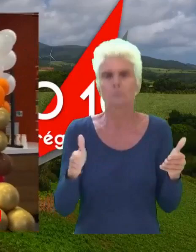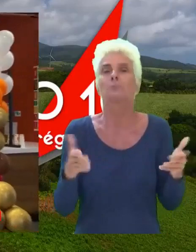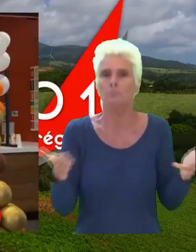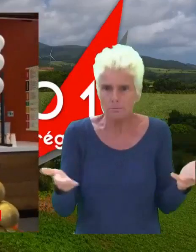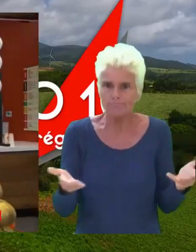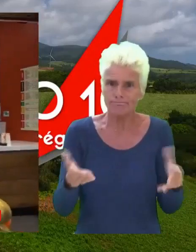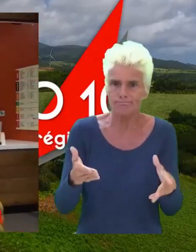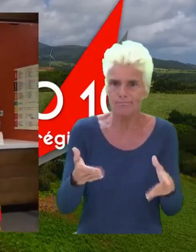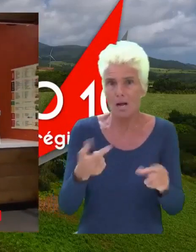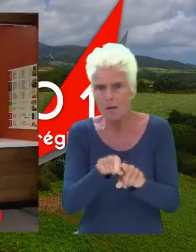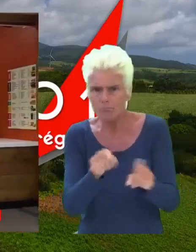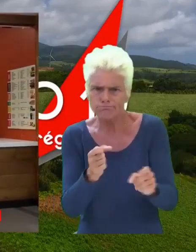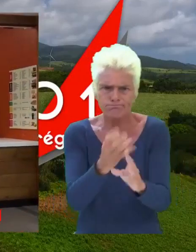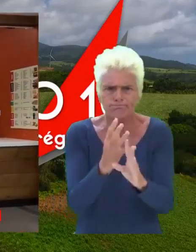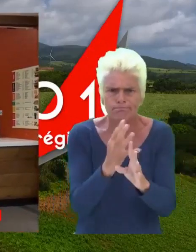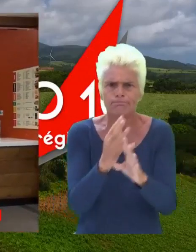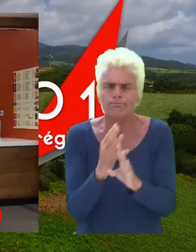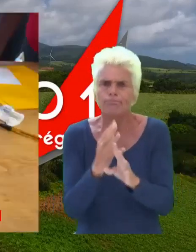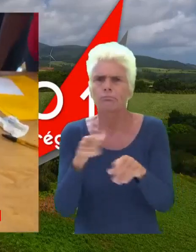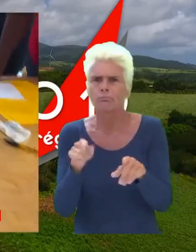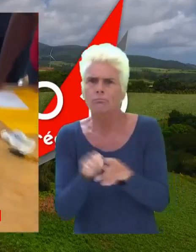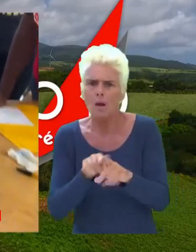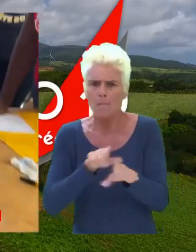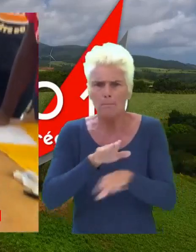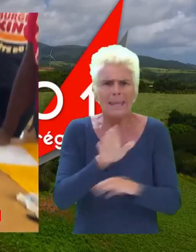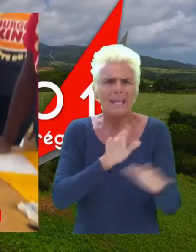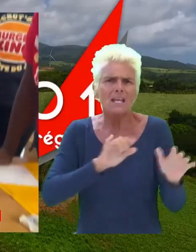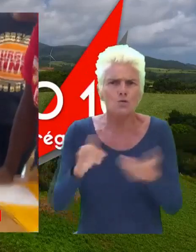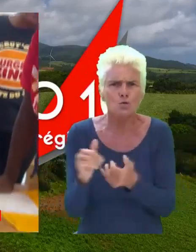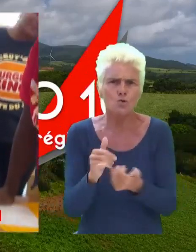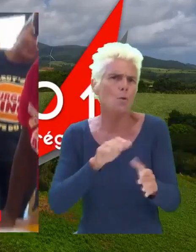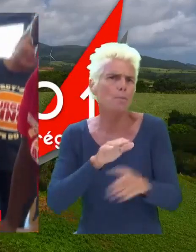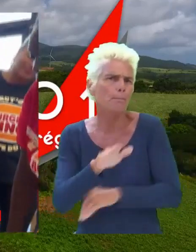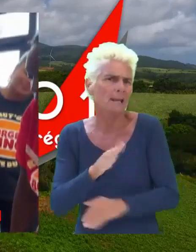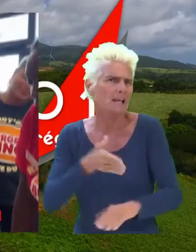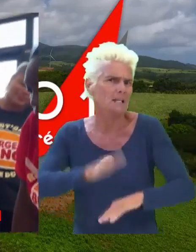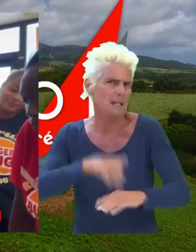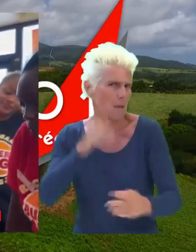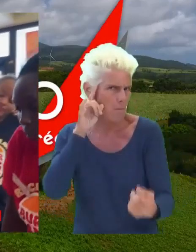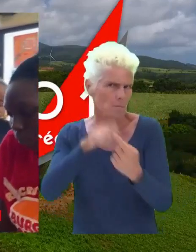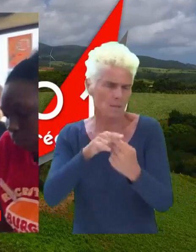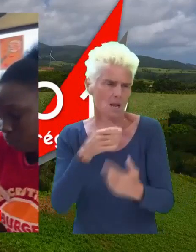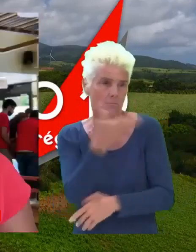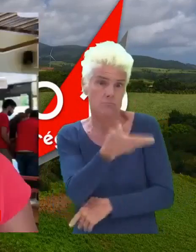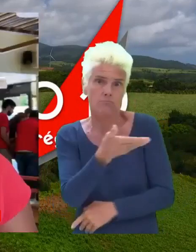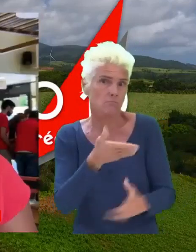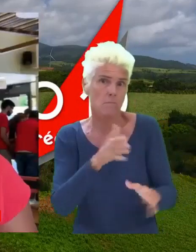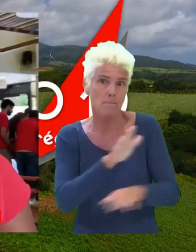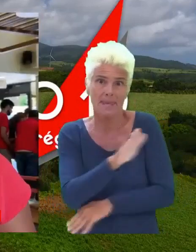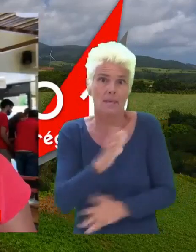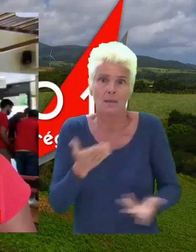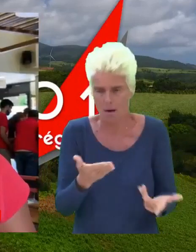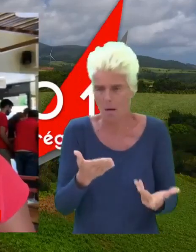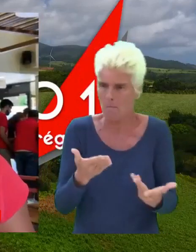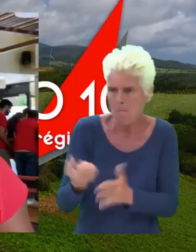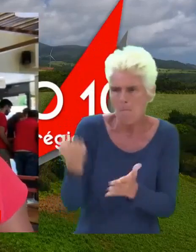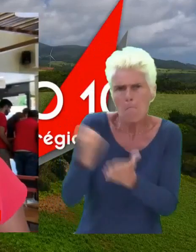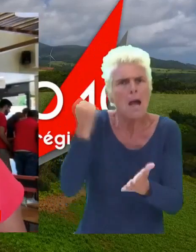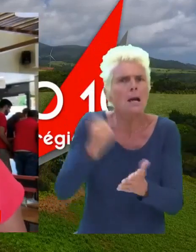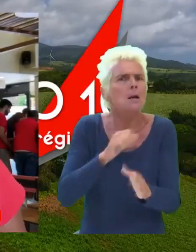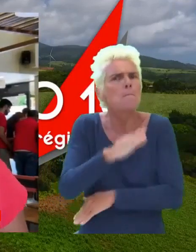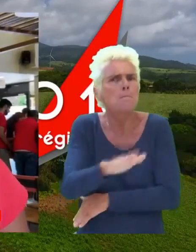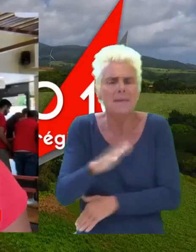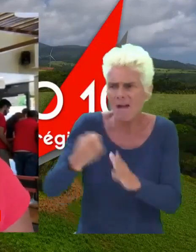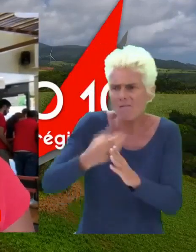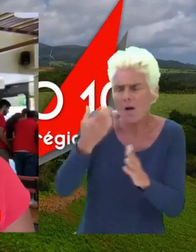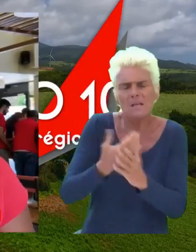du coup moi j'ai créé plusieurs énigmes avec des notions clés sur Burger King l'idée c'était de valoriser la marque employeur pour pouvoir que les candidats puissent avoir des informations